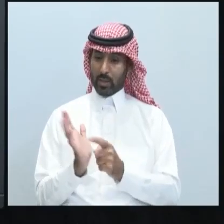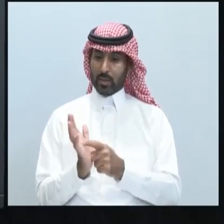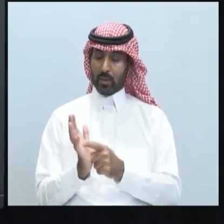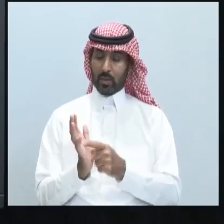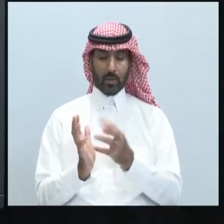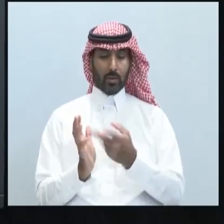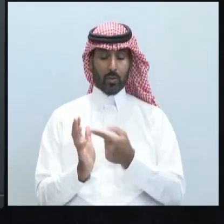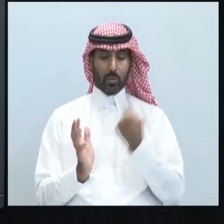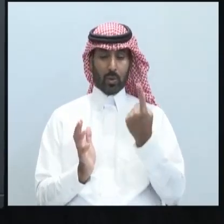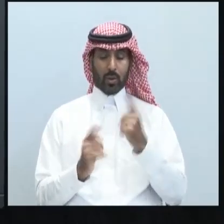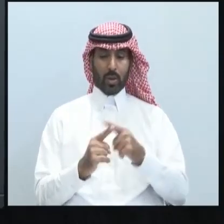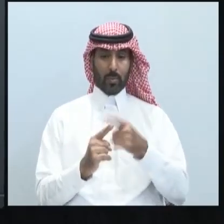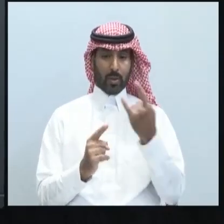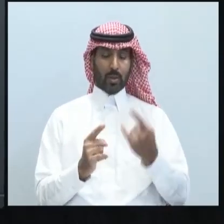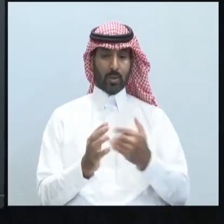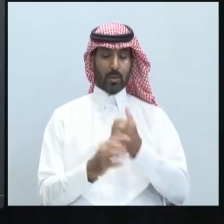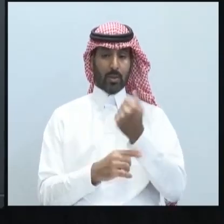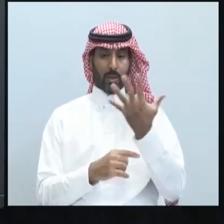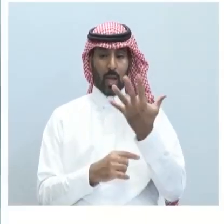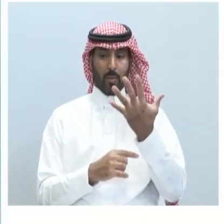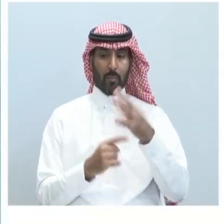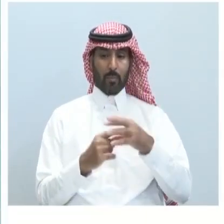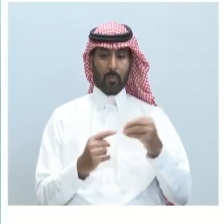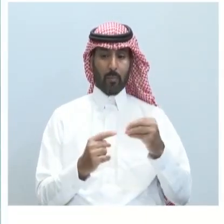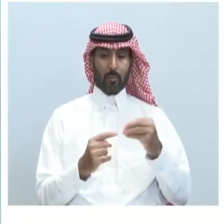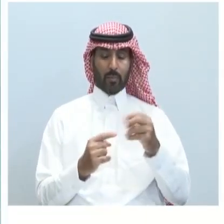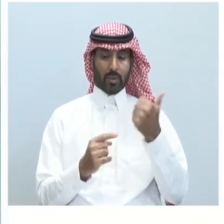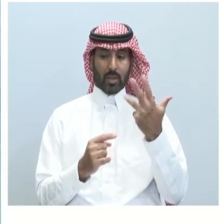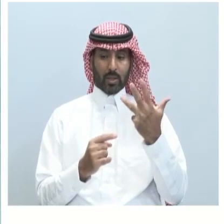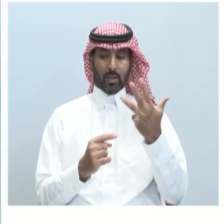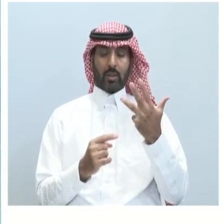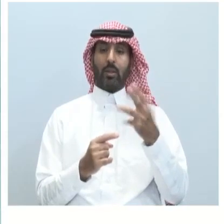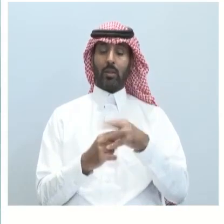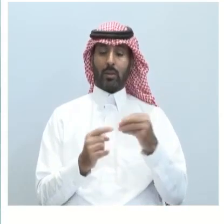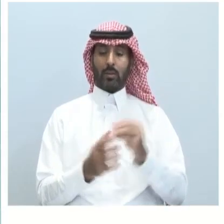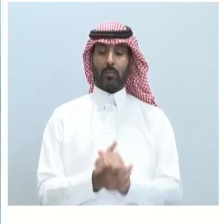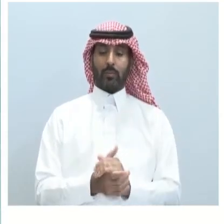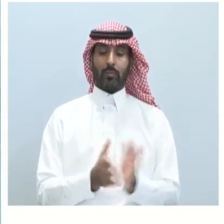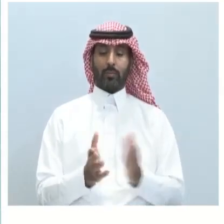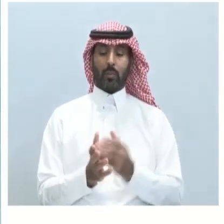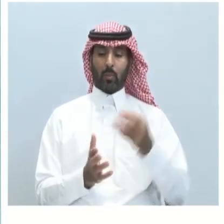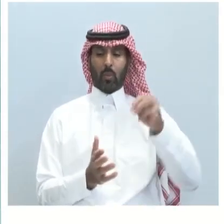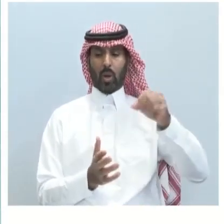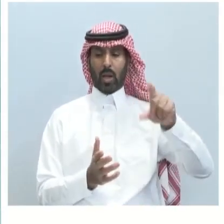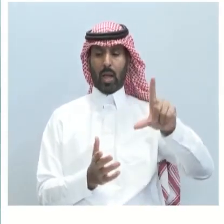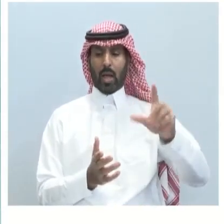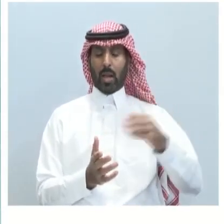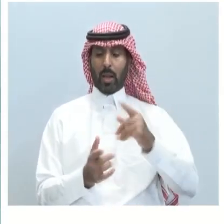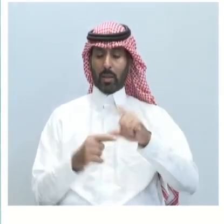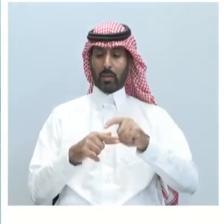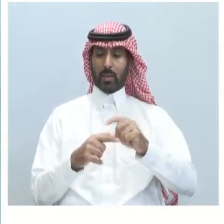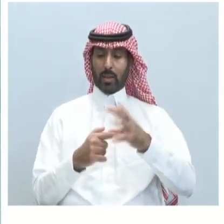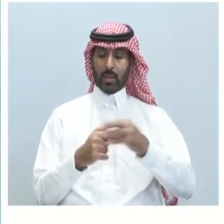يكون الناتج عندك واحد ضرب عشره اس سالب كم اس سالب تسعه اس سالب تسعه او معنا صح انه في القسمه